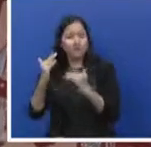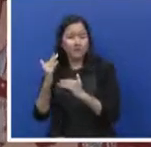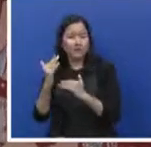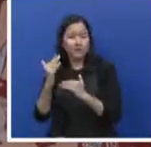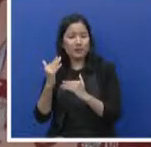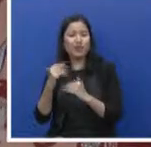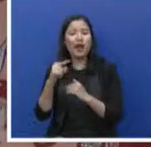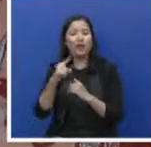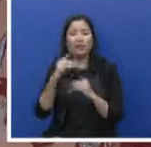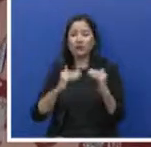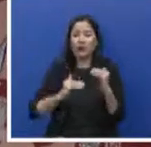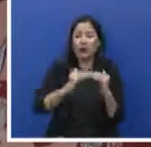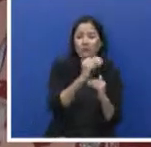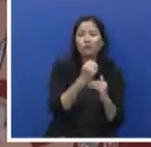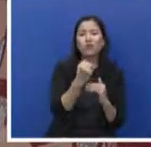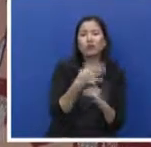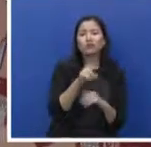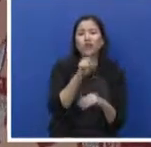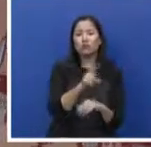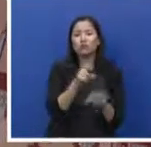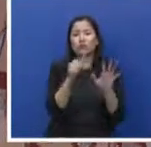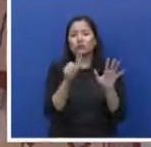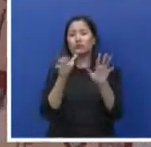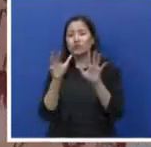2.104.967 orang dengan kenaikan